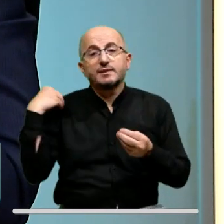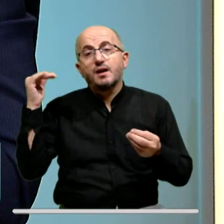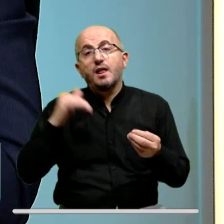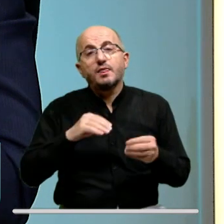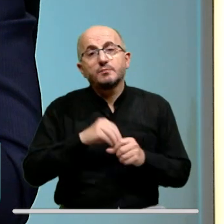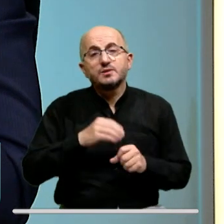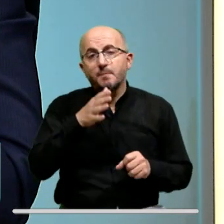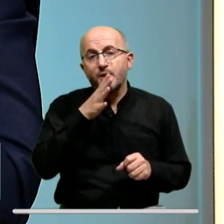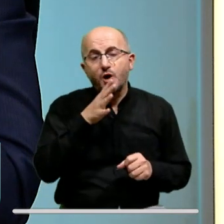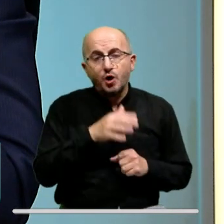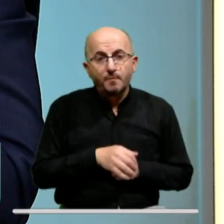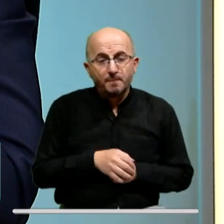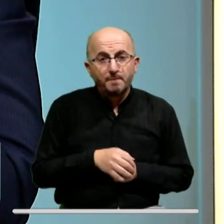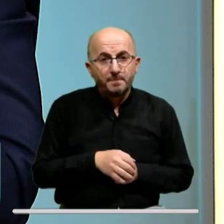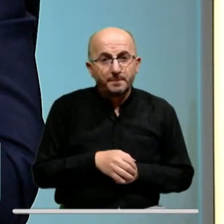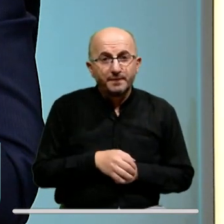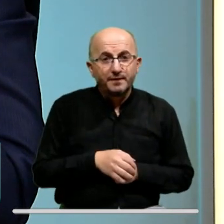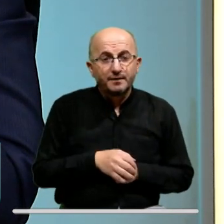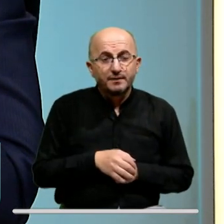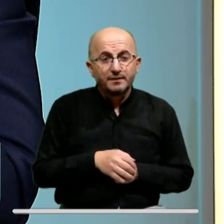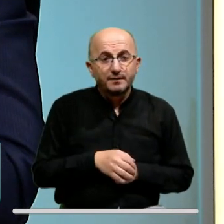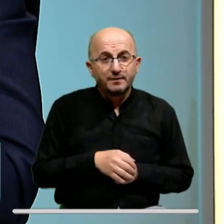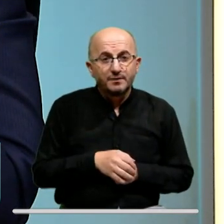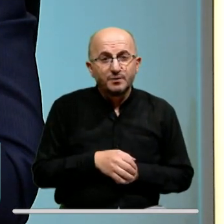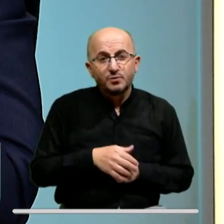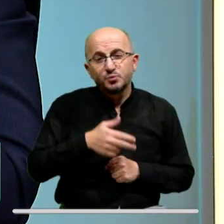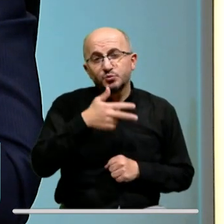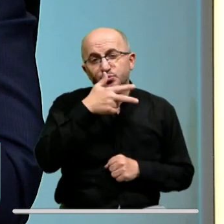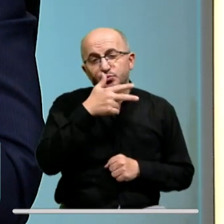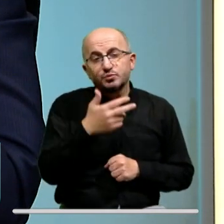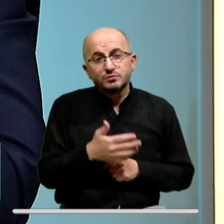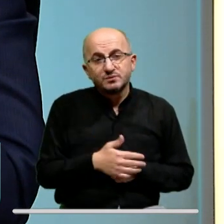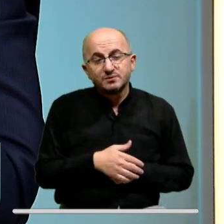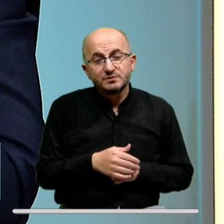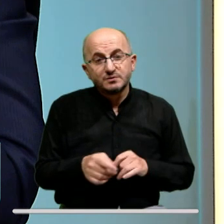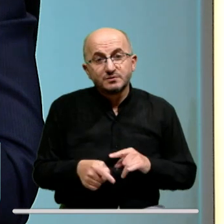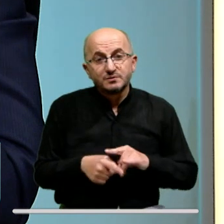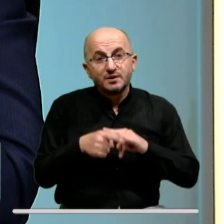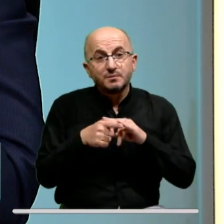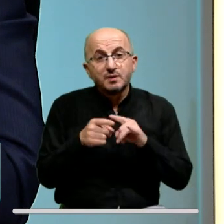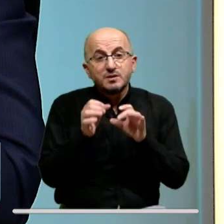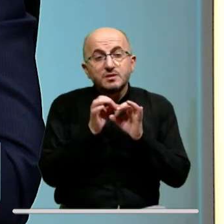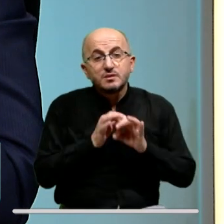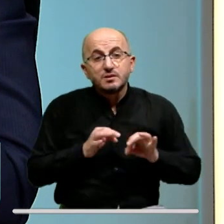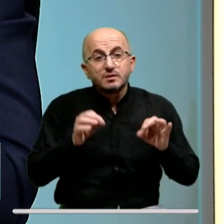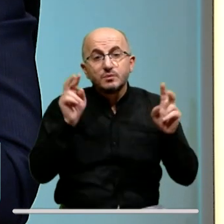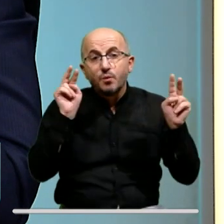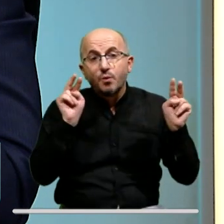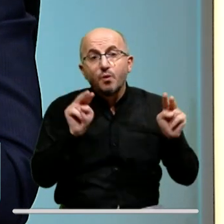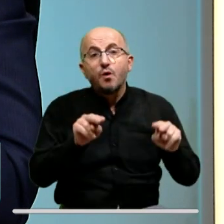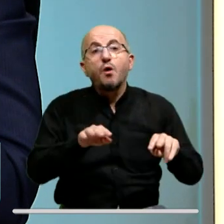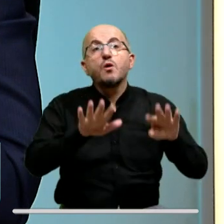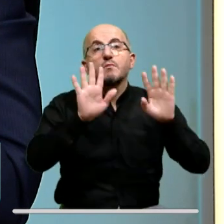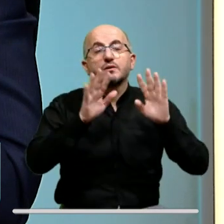için biliyorum. Çok üzücü yani Kabe'yi neredeyse hiç görmeden tavaf